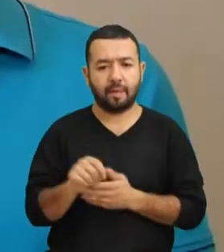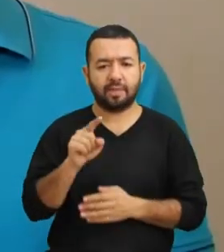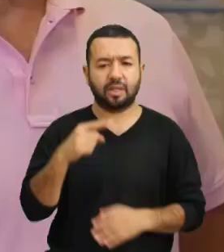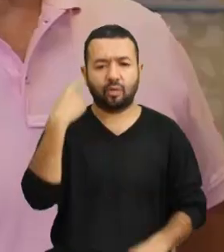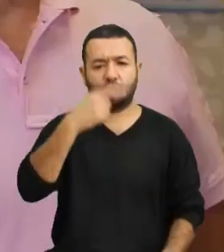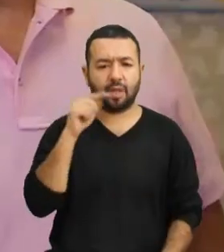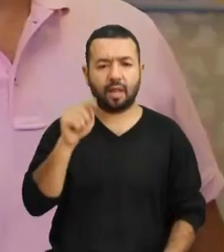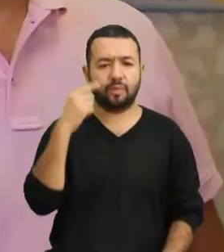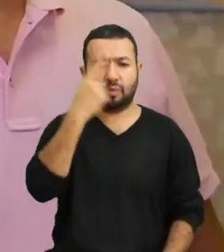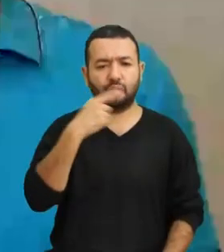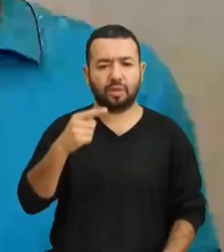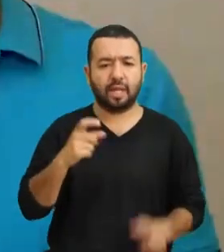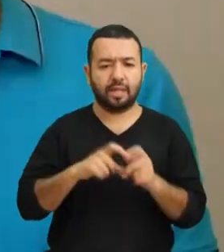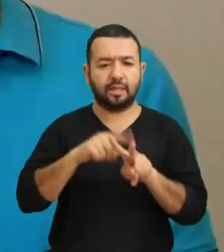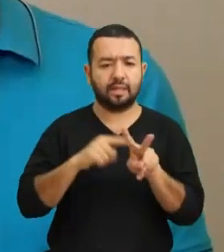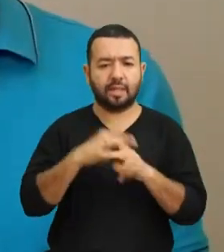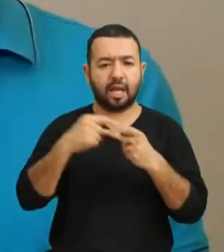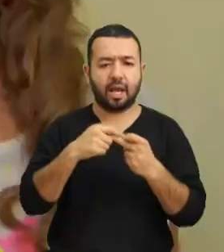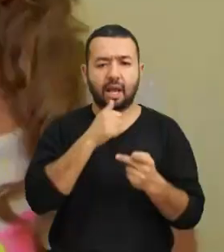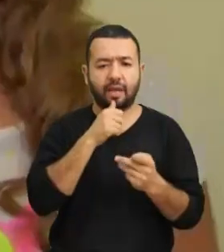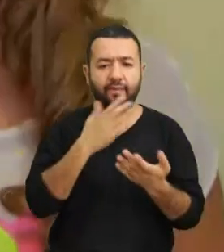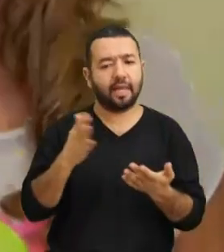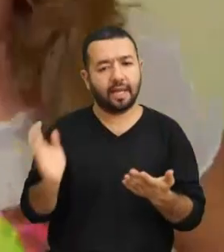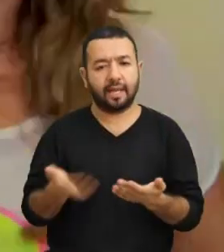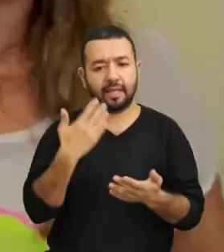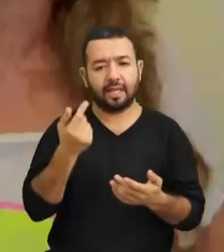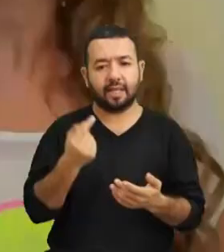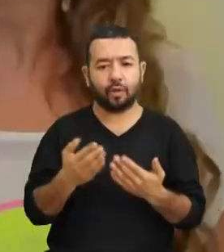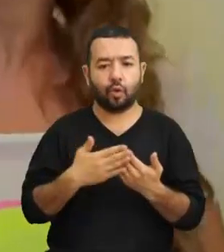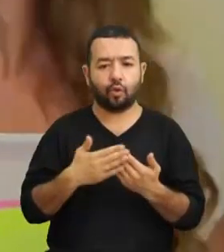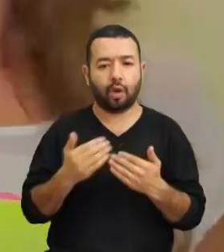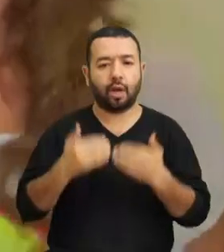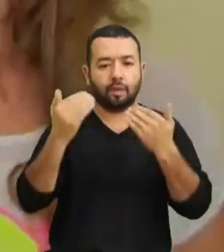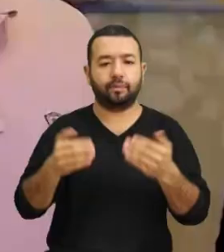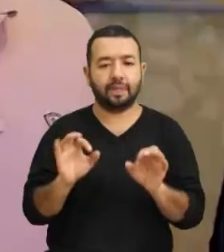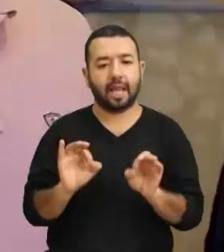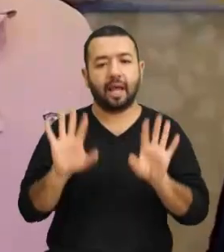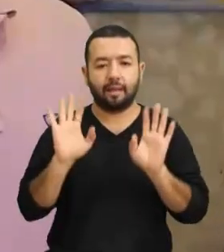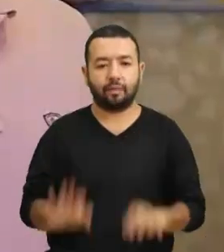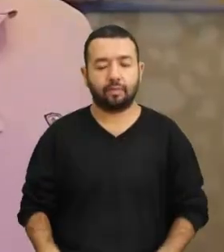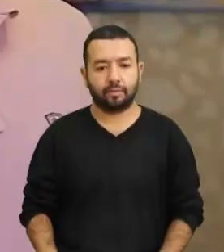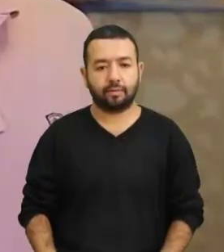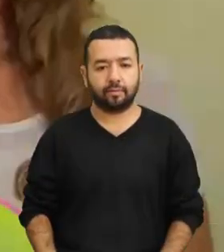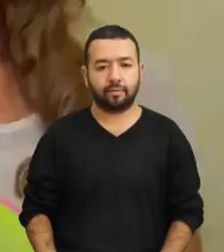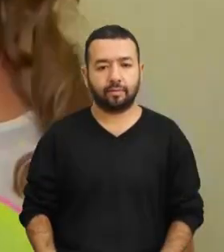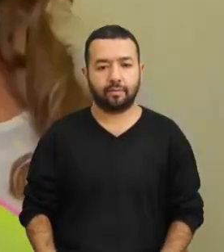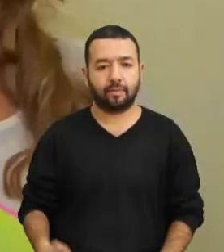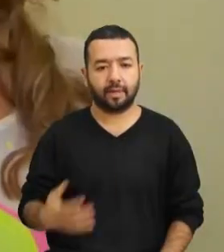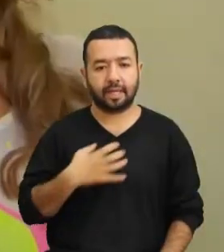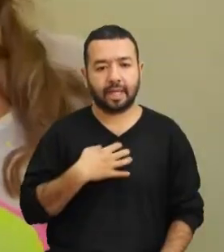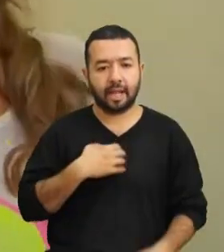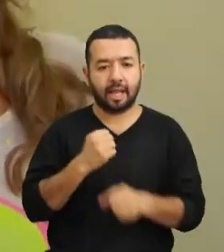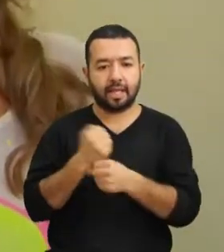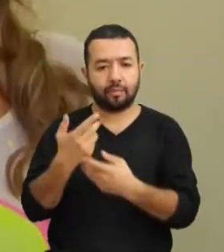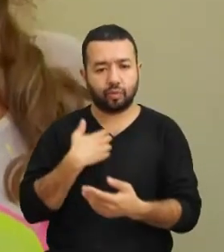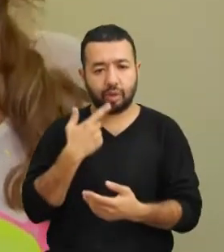yüzünden, hep senin yüzünden sakar herif. Neyse canım, en azından düğünü ertelemek zorunda kalmayacağız. Şey, kendisine geçmiş